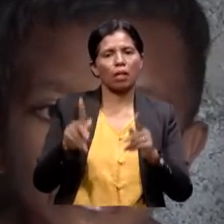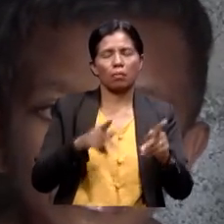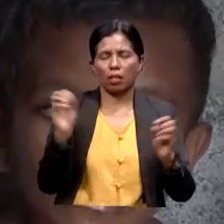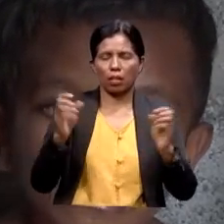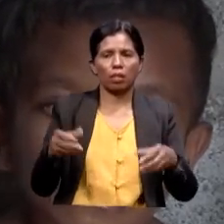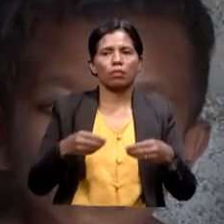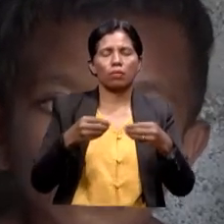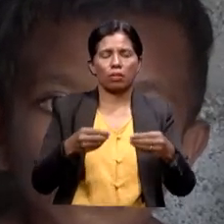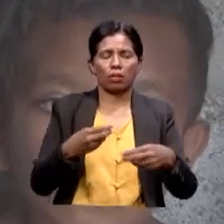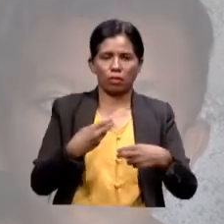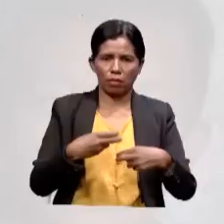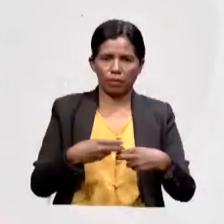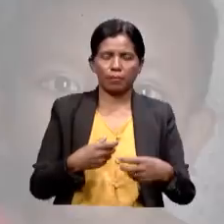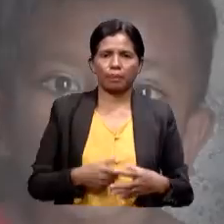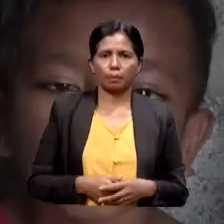lai ya